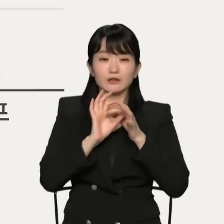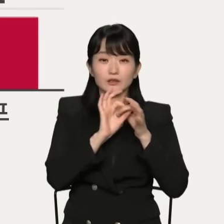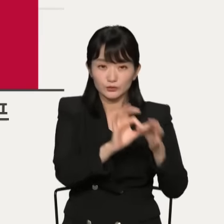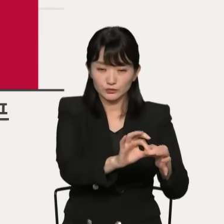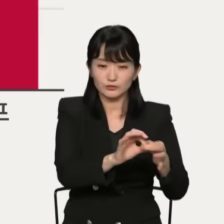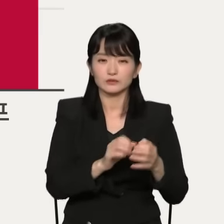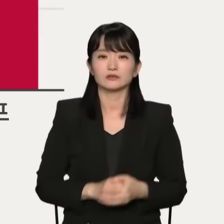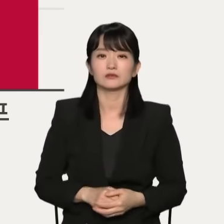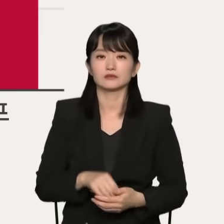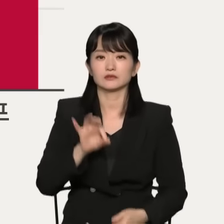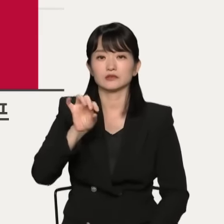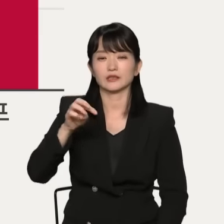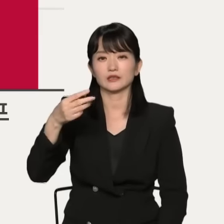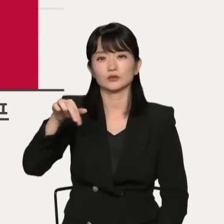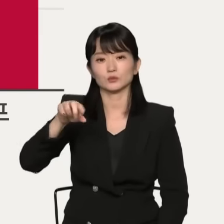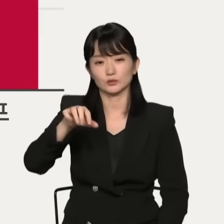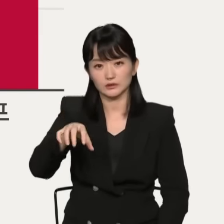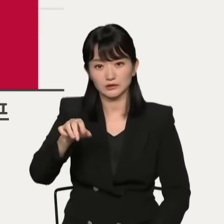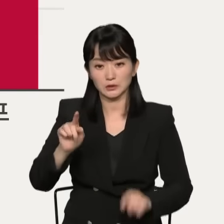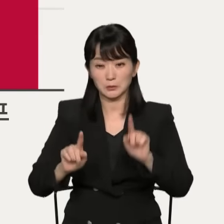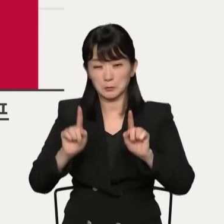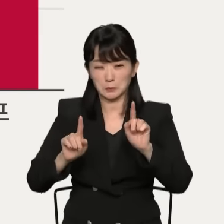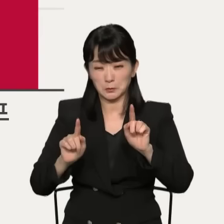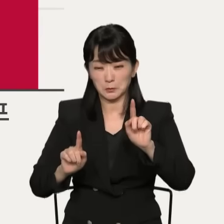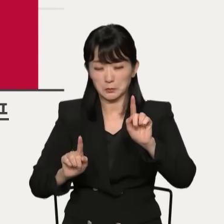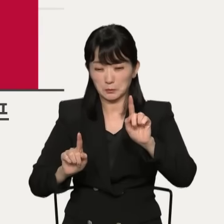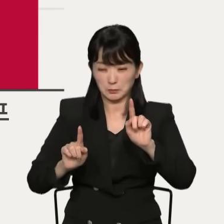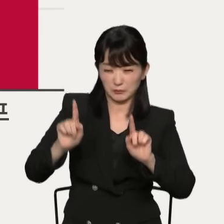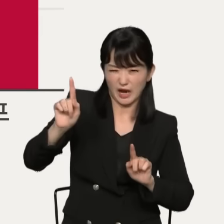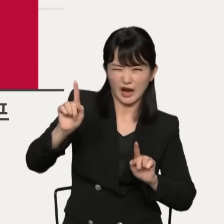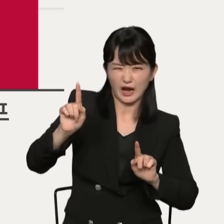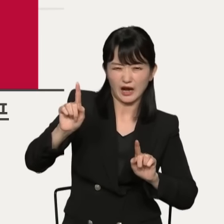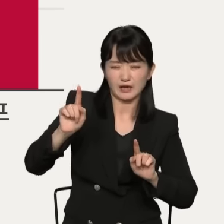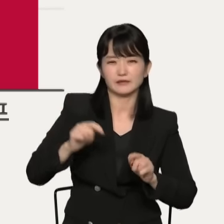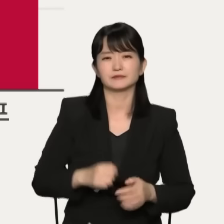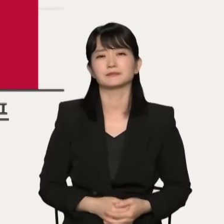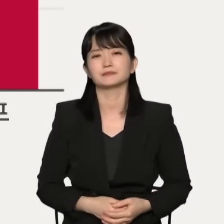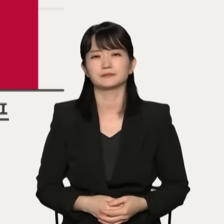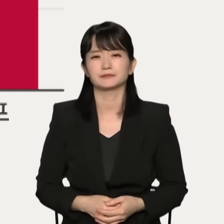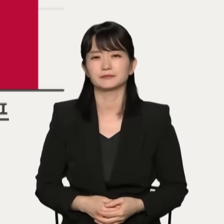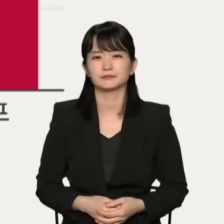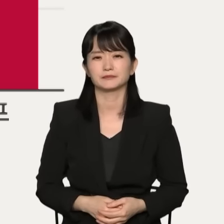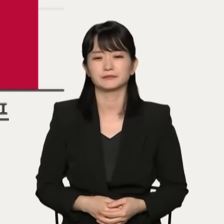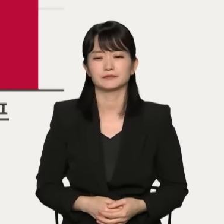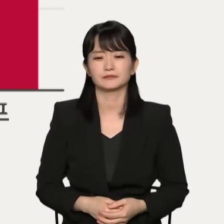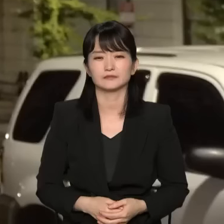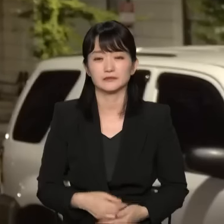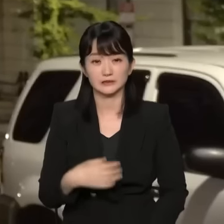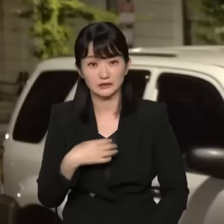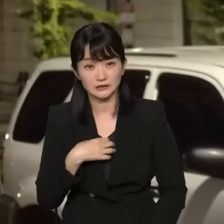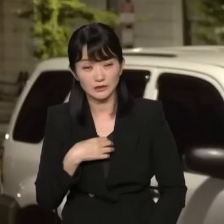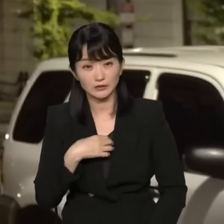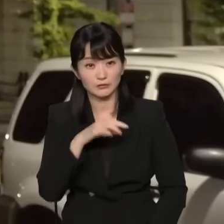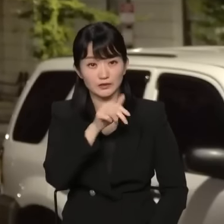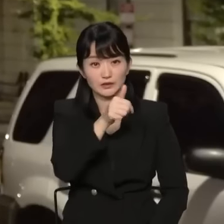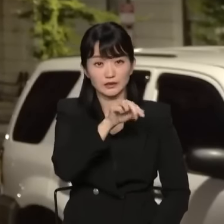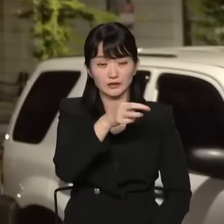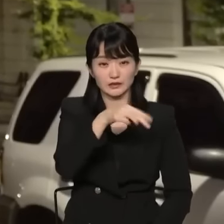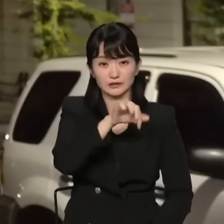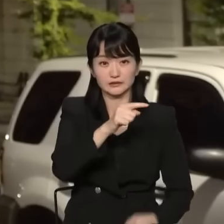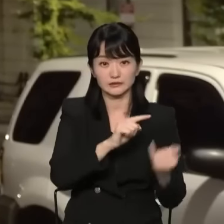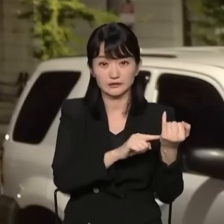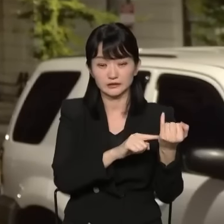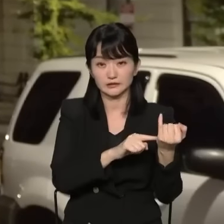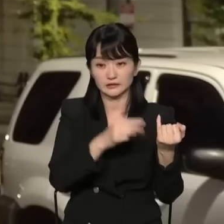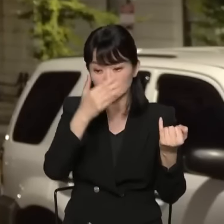있고 애리조나에선 5차 범위 밖에서 트럼프에 밀리는 결과도 나왔습니다. 비상이 걸린 해리스는 트럼프의